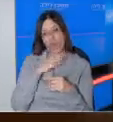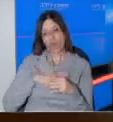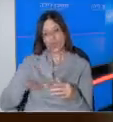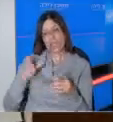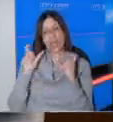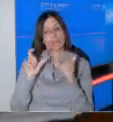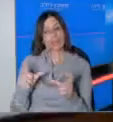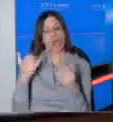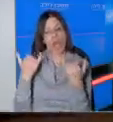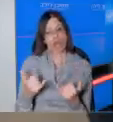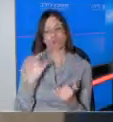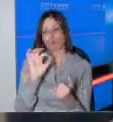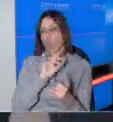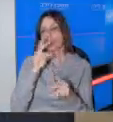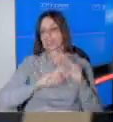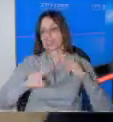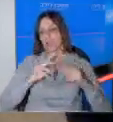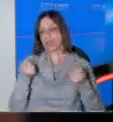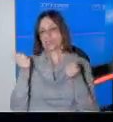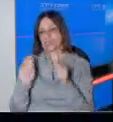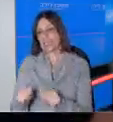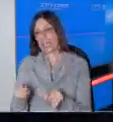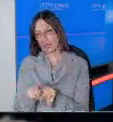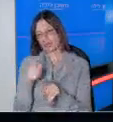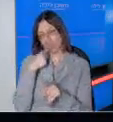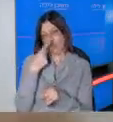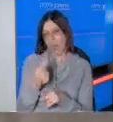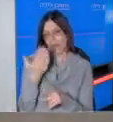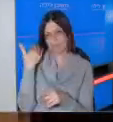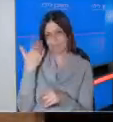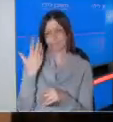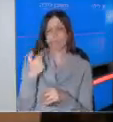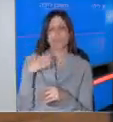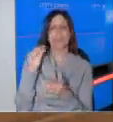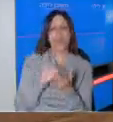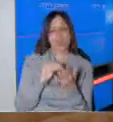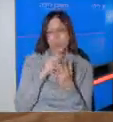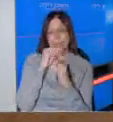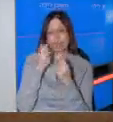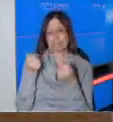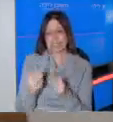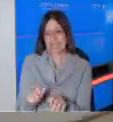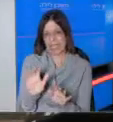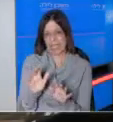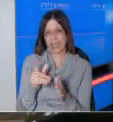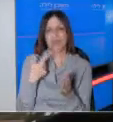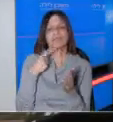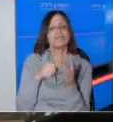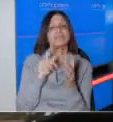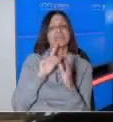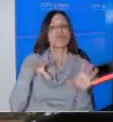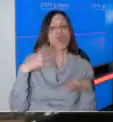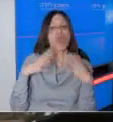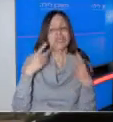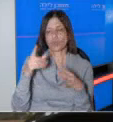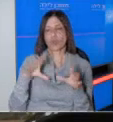למנוע עכשיו כדי שלא נסבול אחרי סגר כמו שאתה אומר. אבל אנחנו עדיין לא מדברים על סגר. אנחנו עדיין לא מדברים על סגר. על מי הוא כועס הכי הרבה? הוא כועס